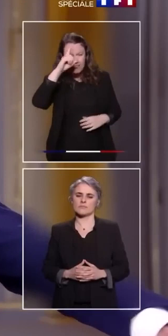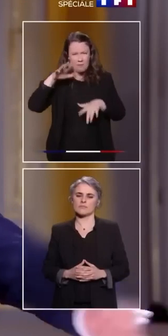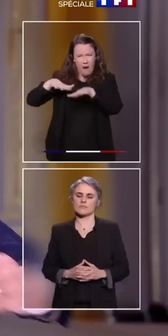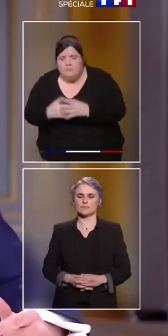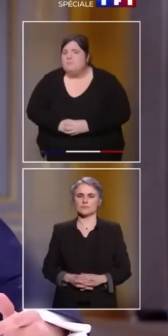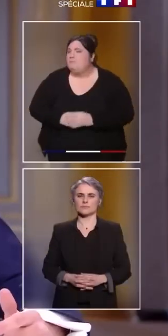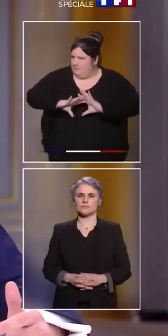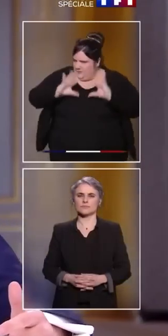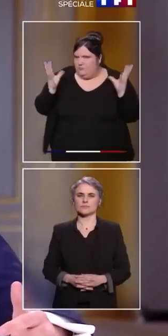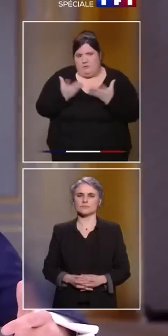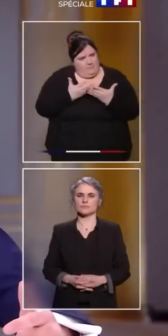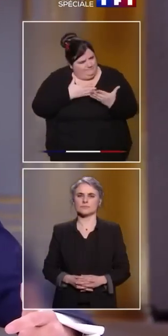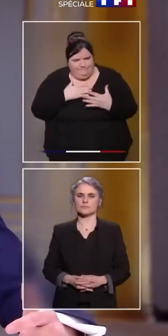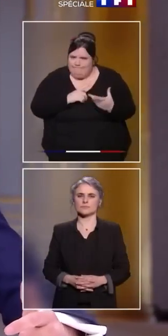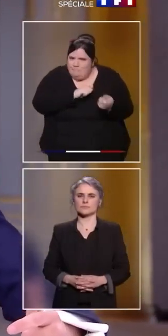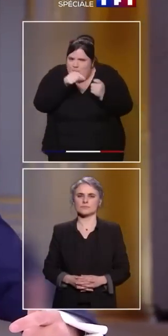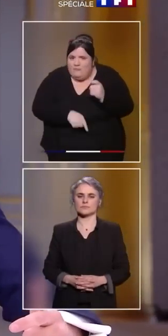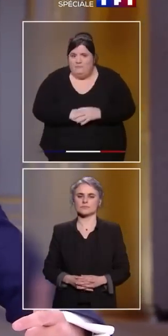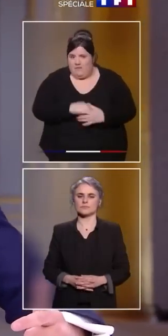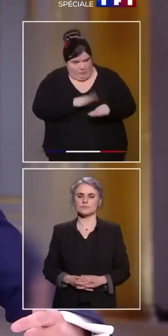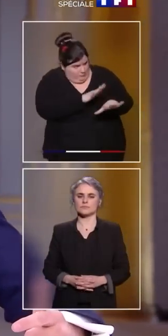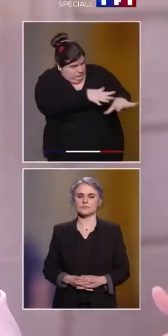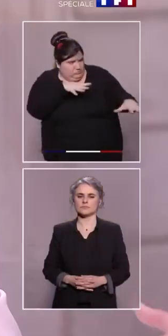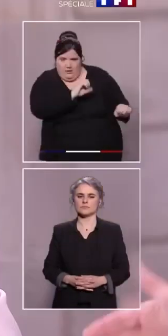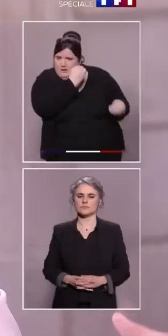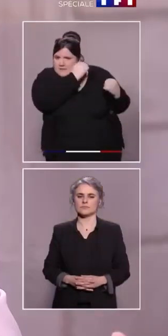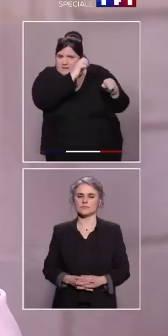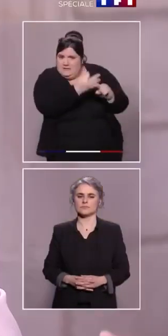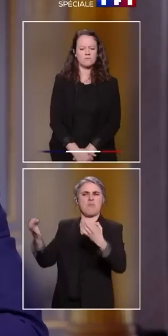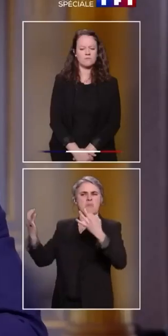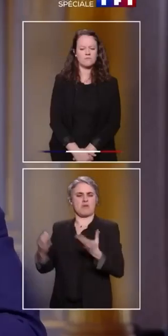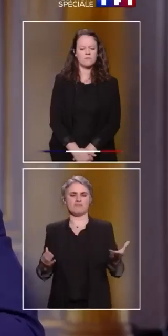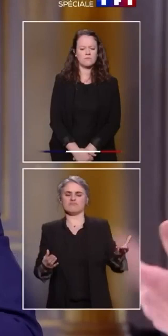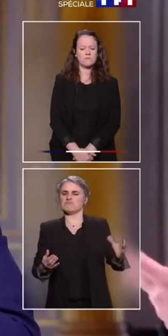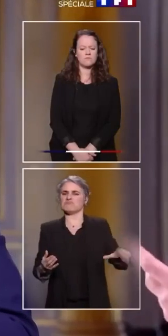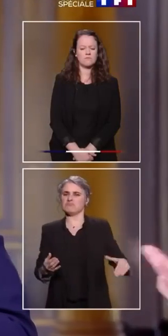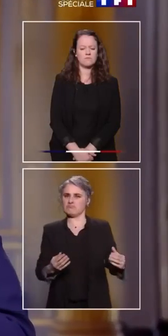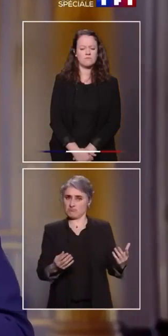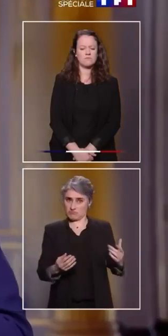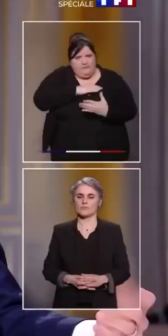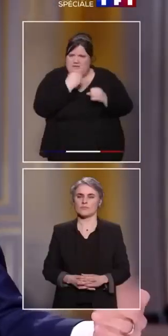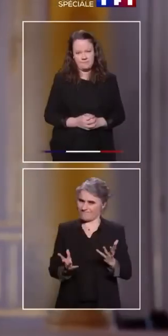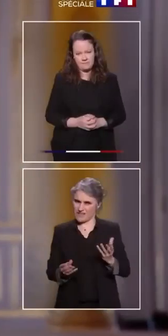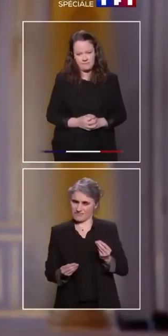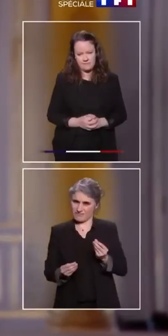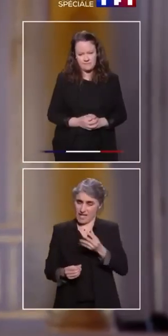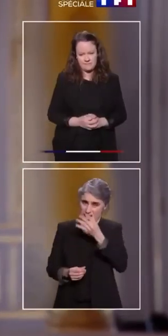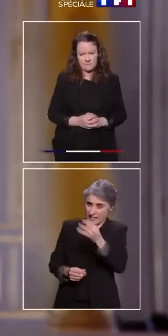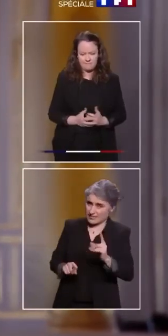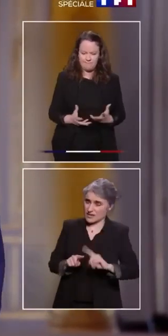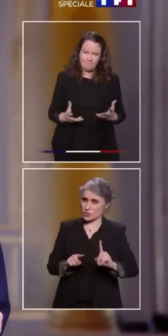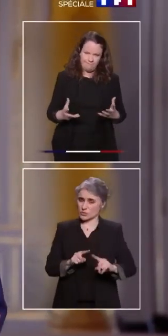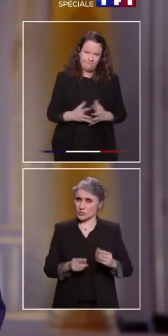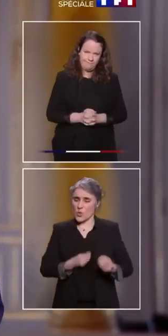négocier? Il faut dire, il y en a qui bossent pas. Ce que je dis, il faut y répondre par la loi travail. Aujourd'hui, les manifestants sont illégitimes. Oui. Est-ce que vous avez le